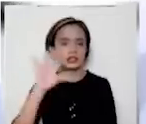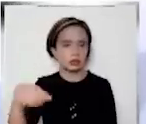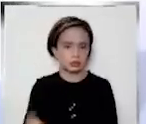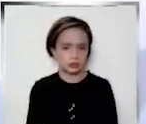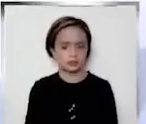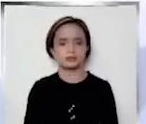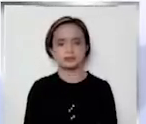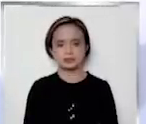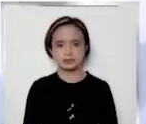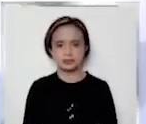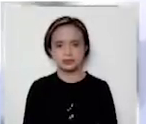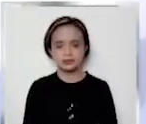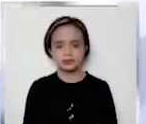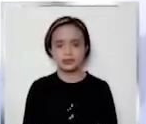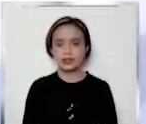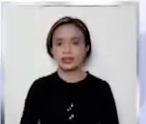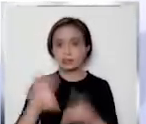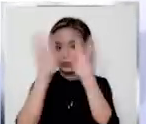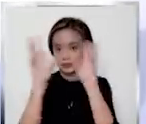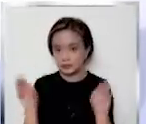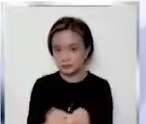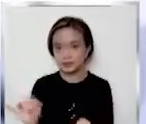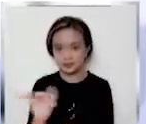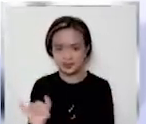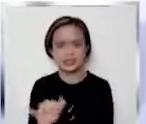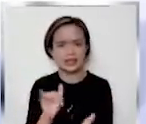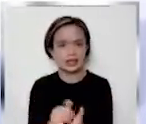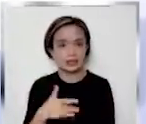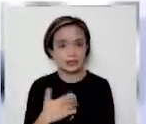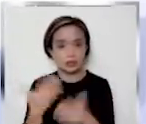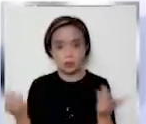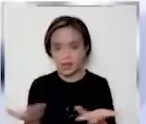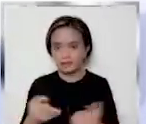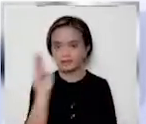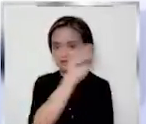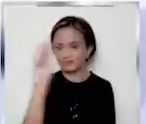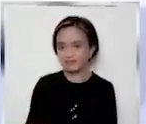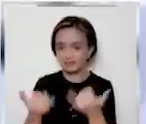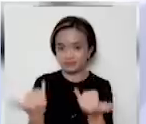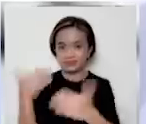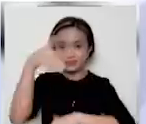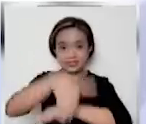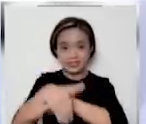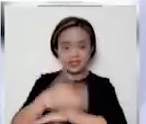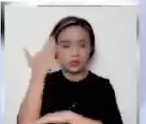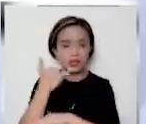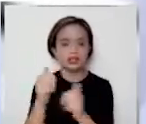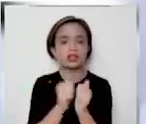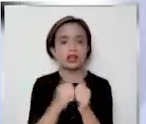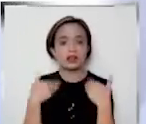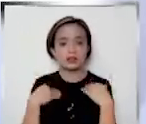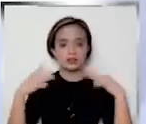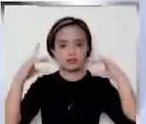Pasko alam Manilenyo! Ramdam na ramdam po yan sa lungsod ng Maynila ngayong gabi kung saan sabay-sabay na pinailawan ang